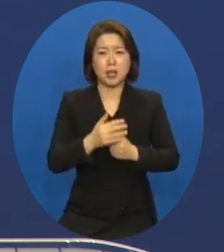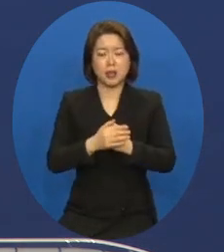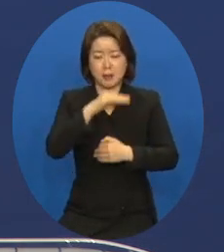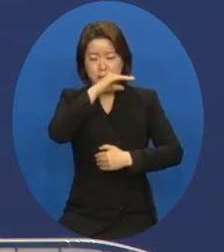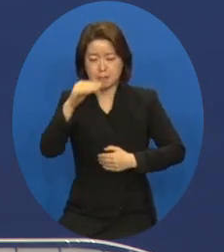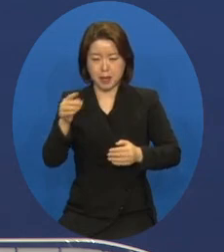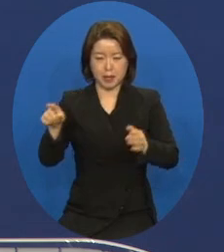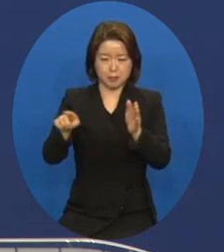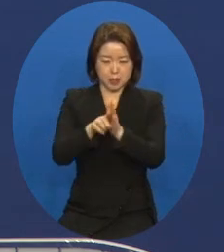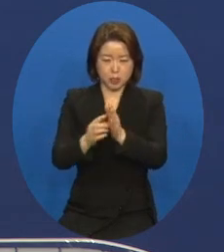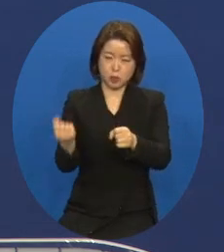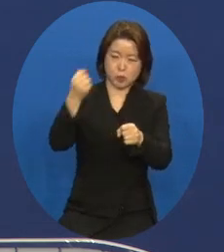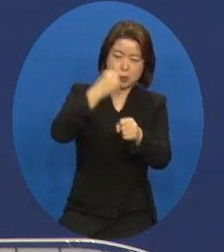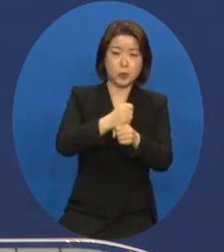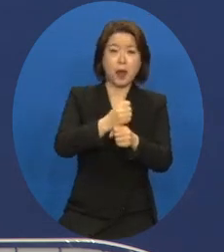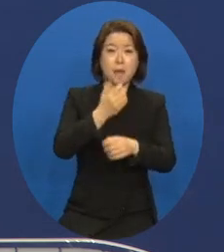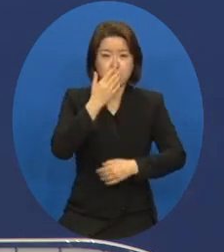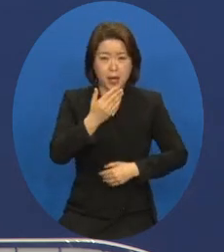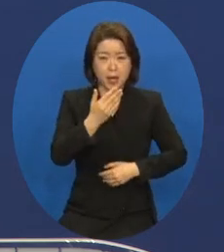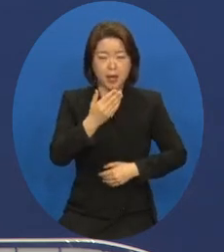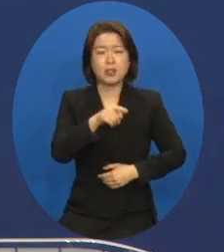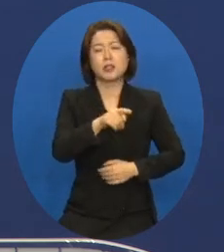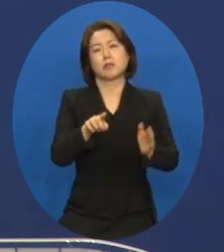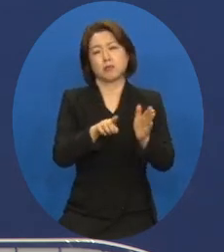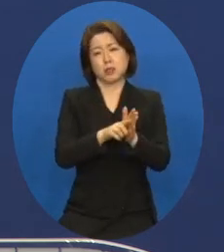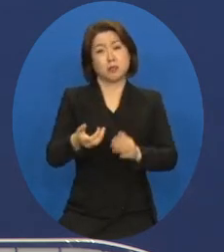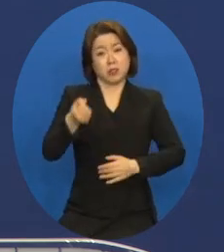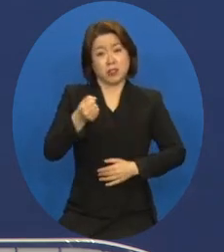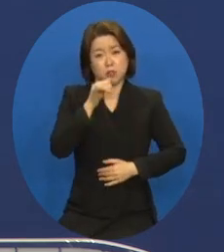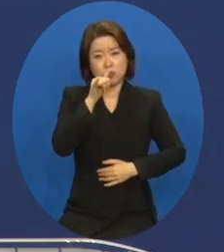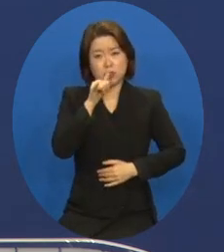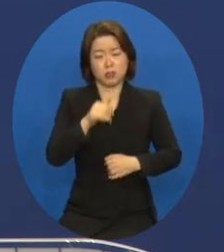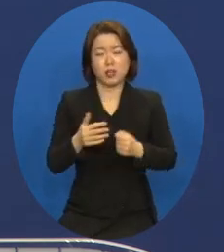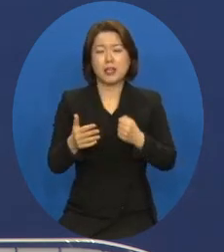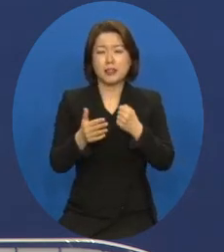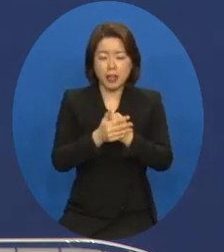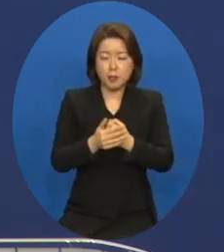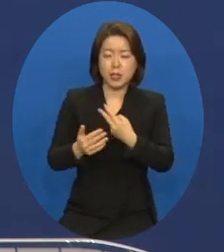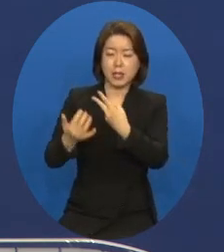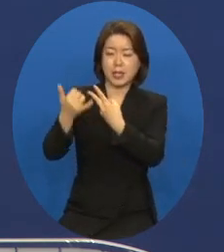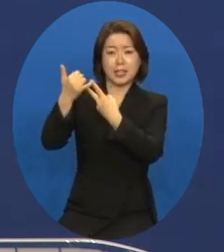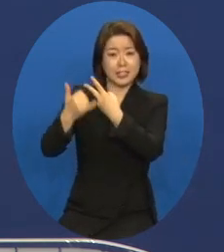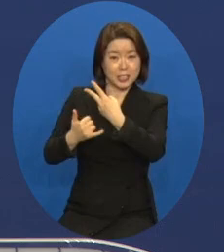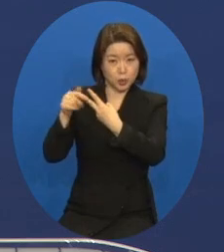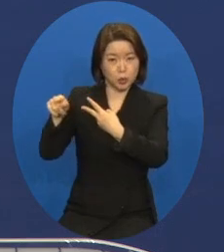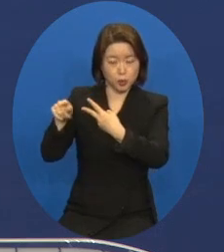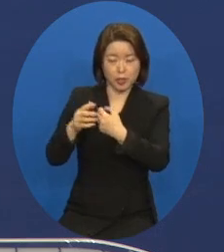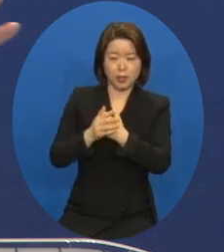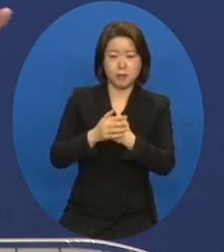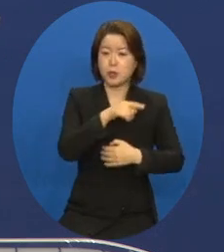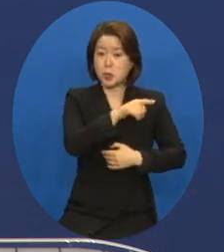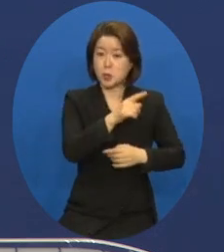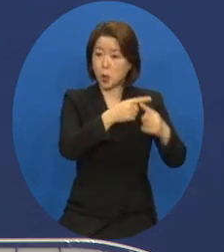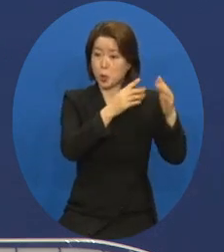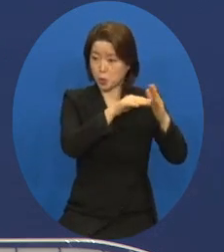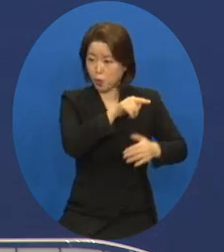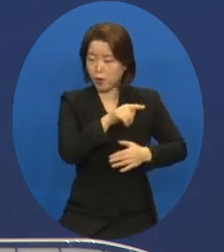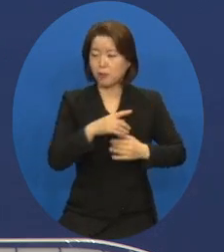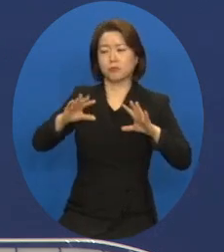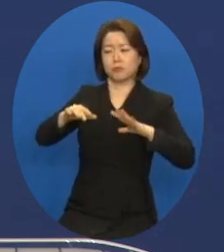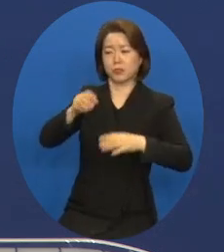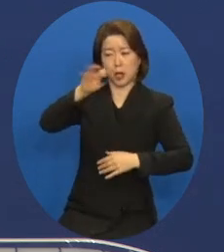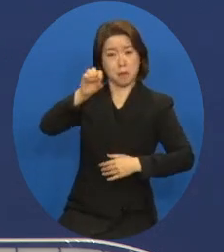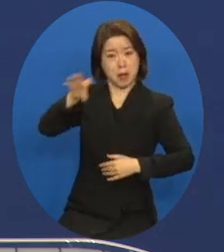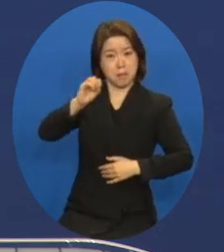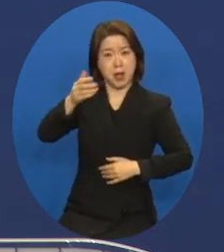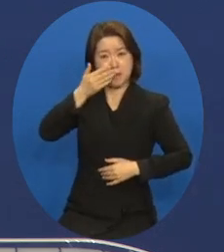소개된다 하는 믿음이 있었습니다 그러니까 기도 에게 고린도 교회를 향하여 자랑하게 된 거죠